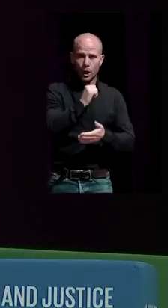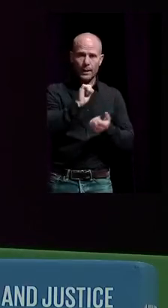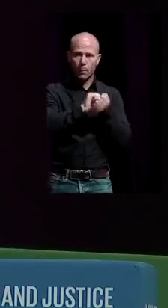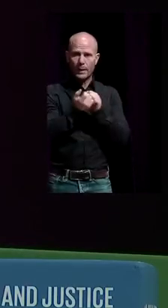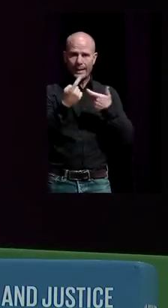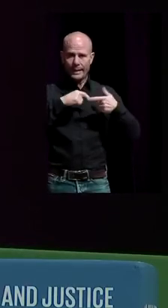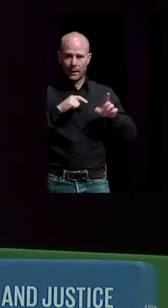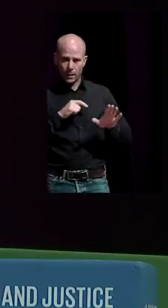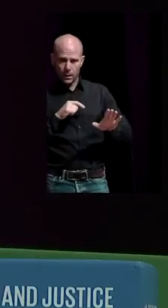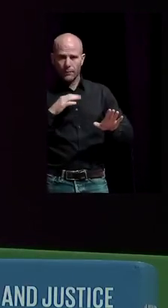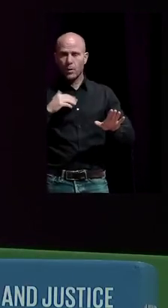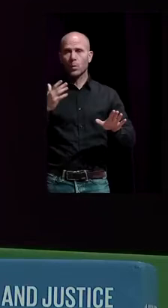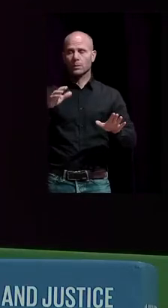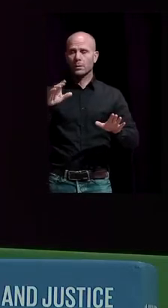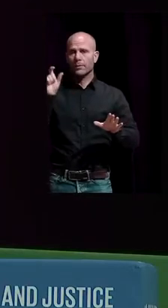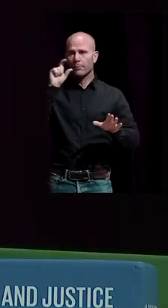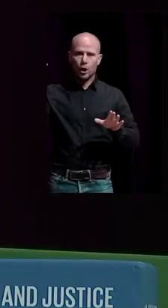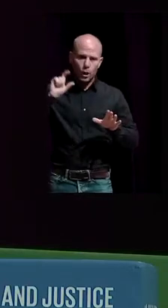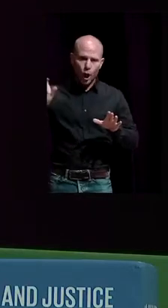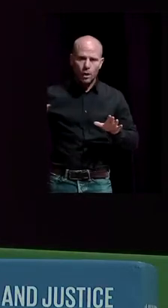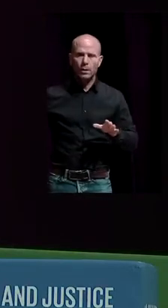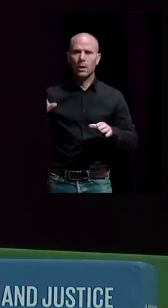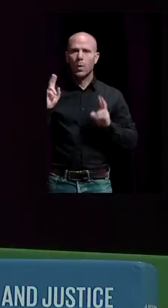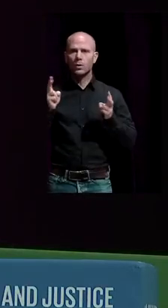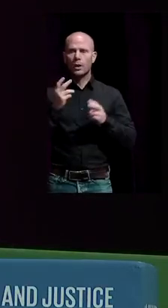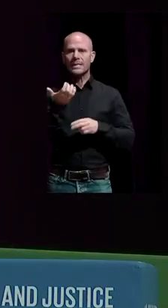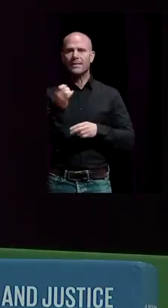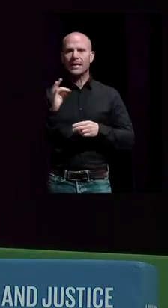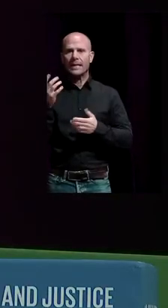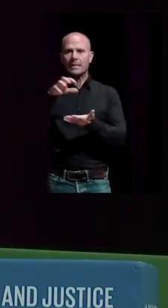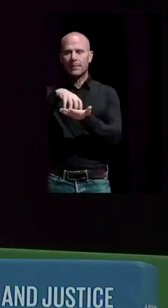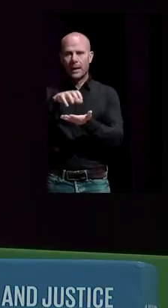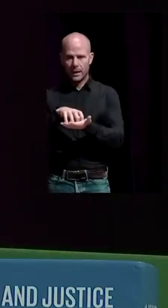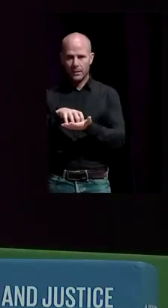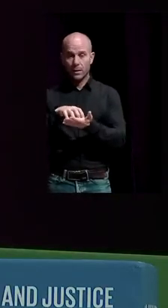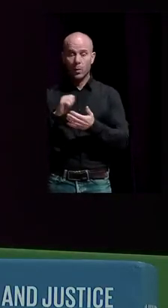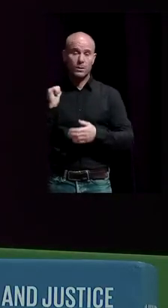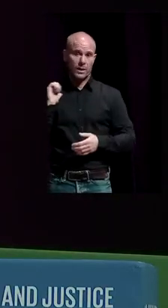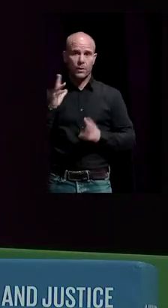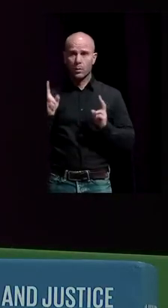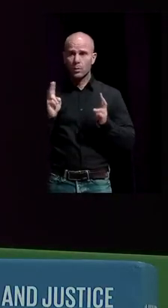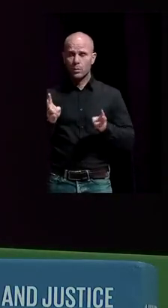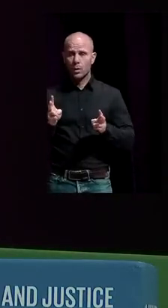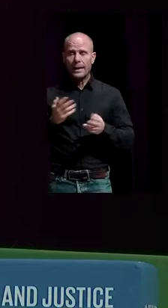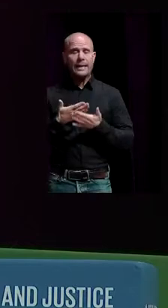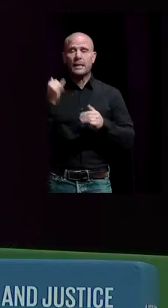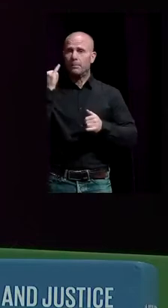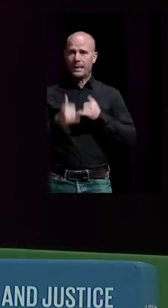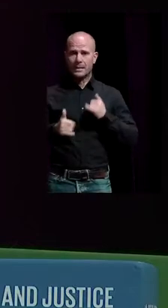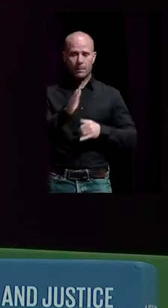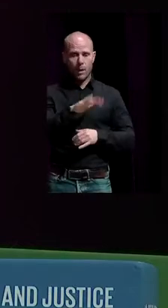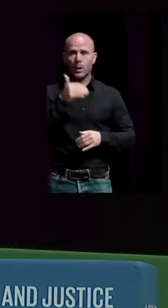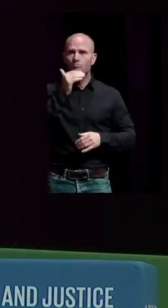politiken, från näringslivet och ifrån civilsamhället. Och såklart, som inte minst barn och